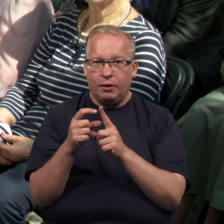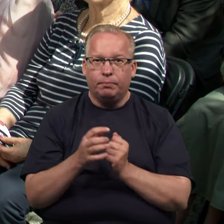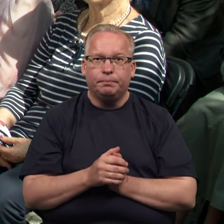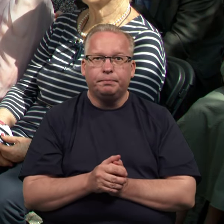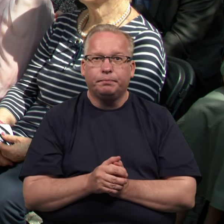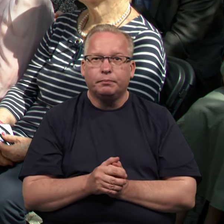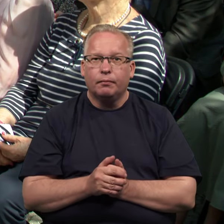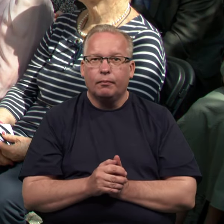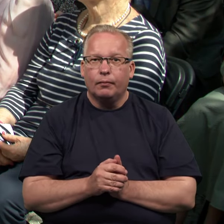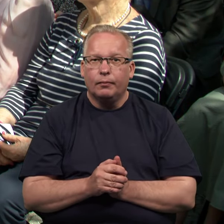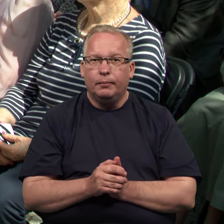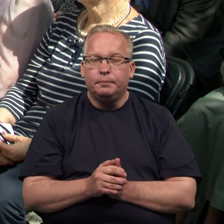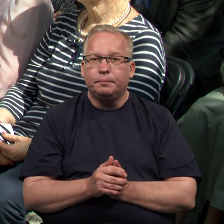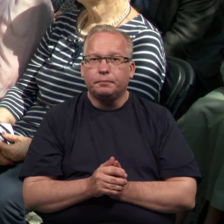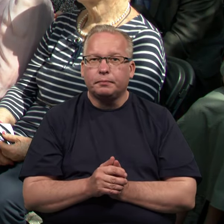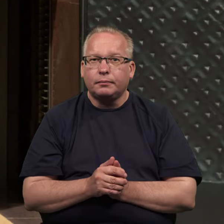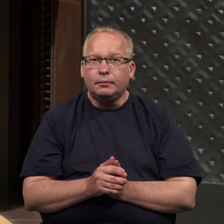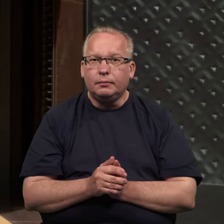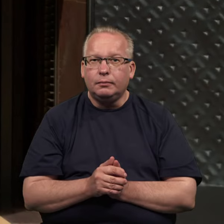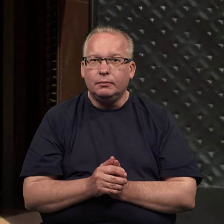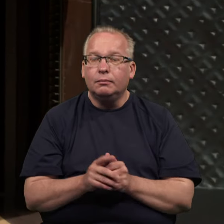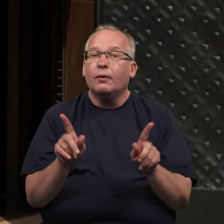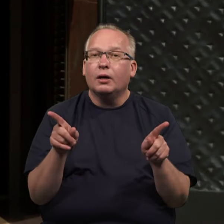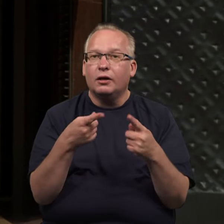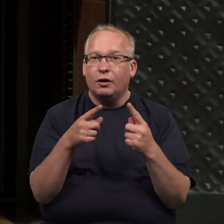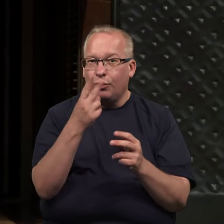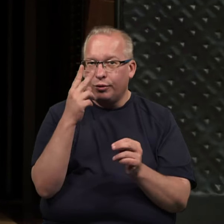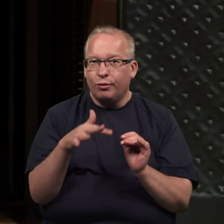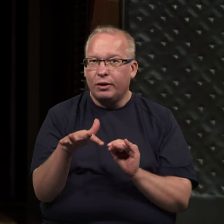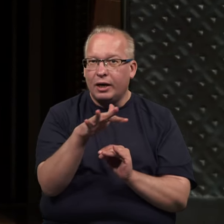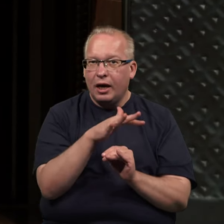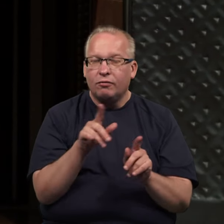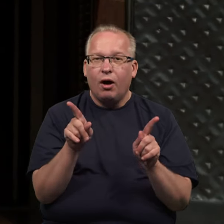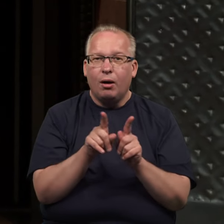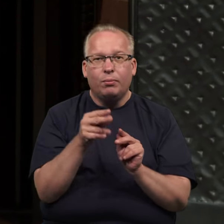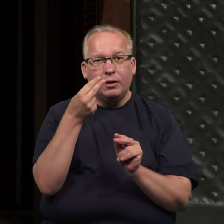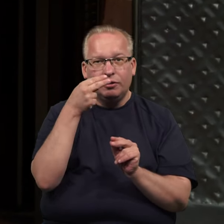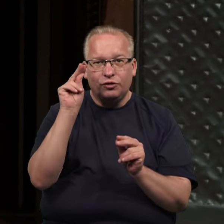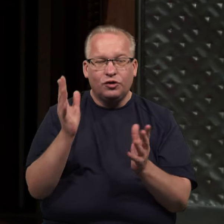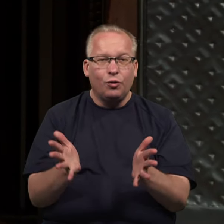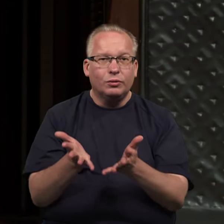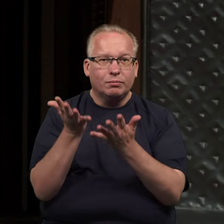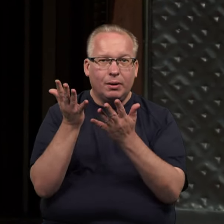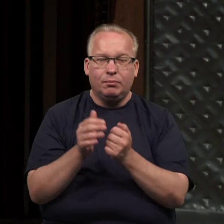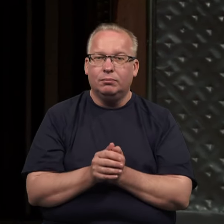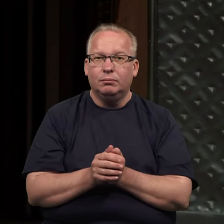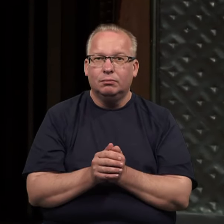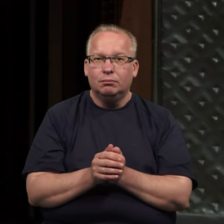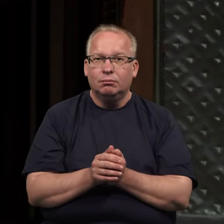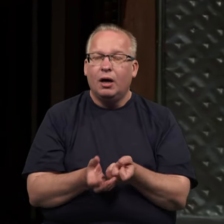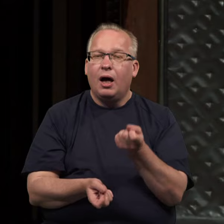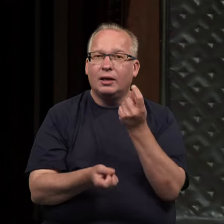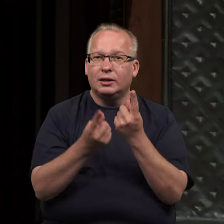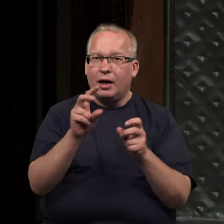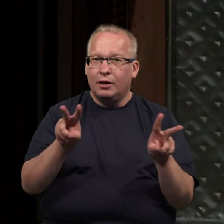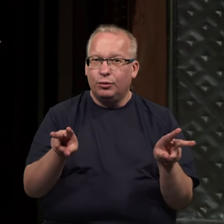Dainuoju Lietuvą. Dainuoju Lietuvą lyg džiaugsmą, išaugusi iš